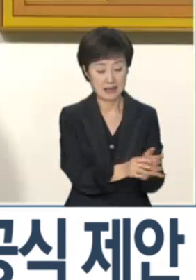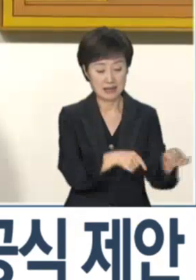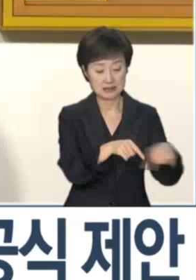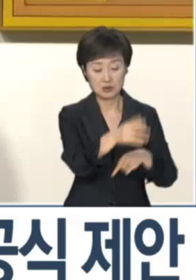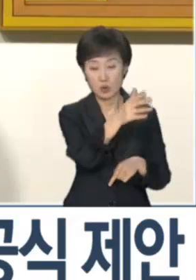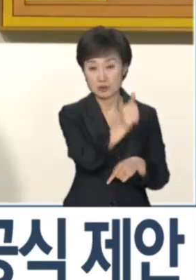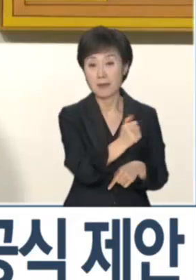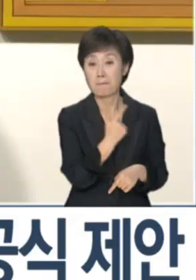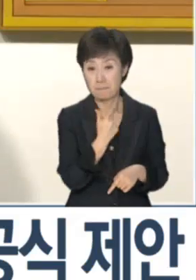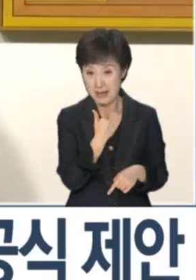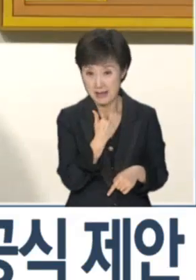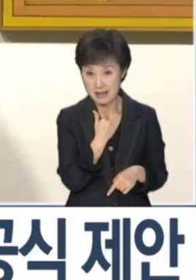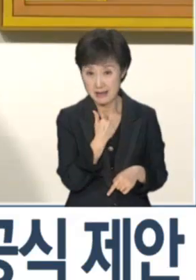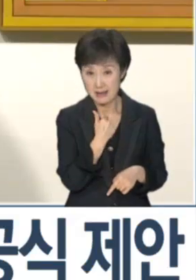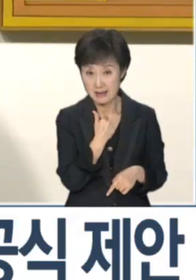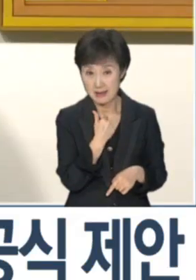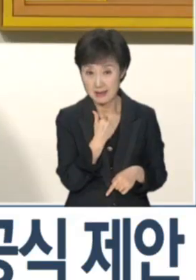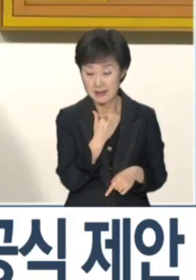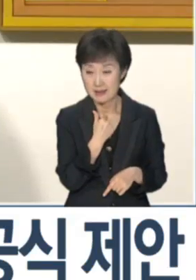당 대표를 한 분을